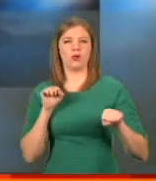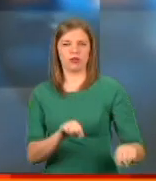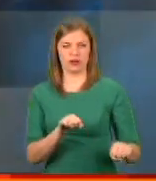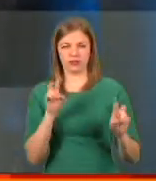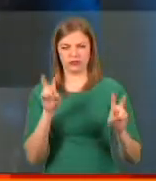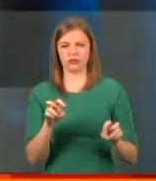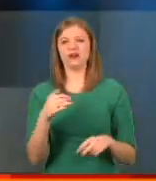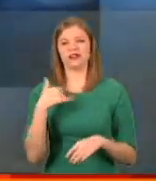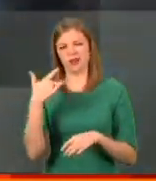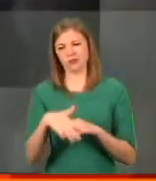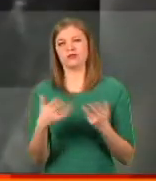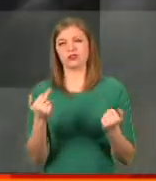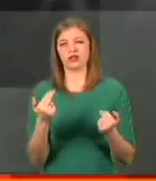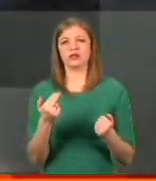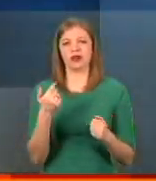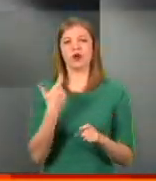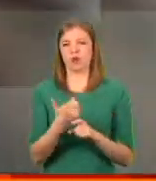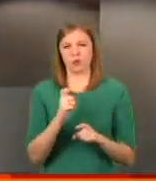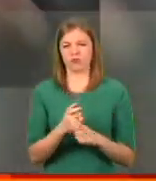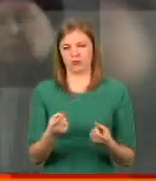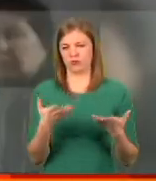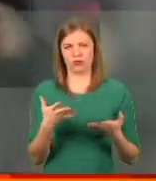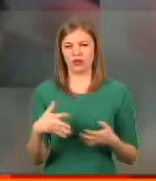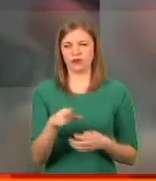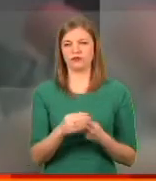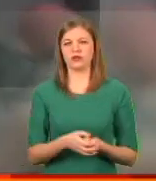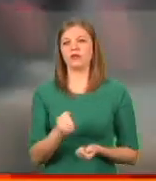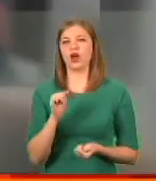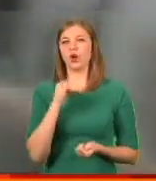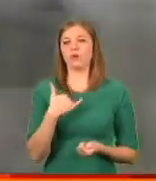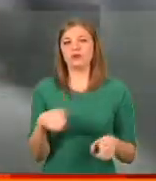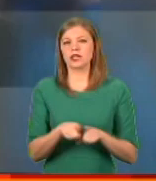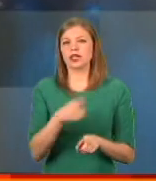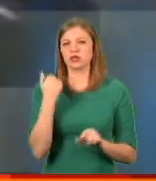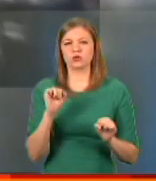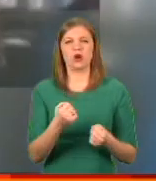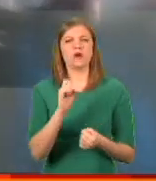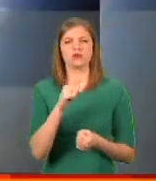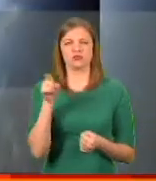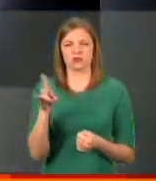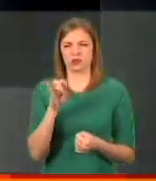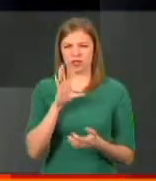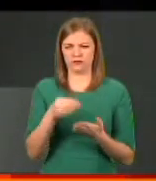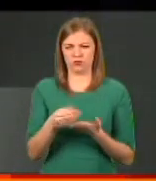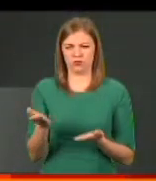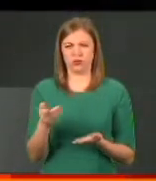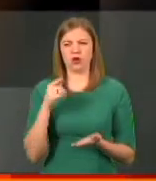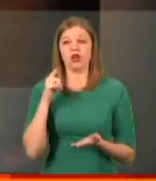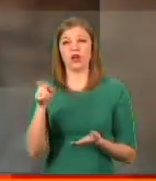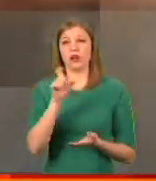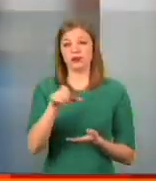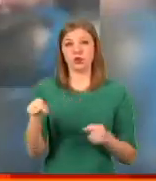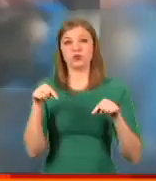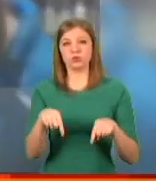да. Да, очень понятно. У нас нет таких друзів, батюшка. А чому вони не назовуться? Прихожане і